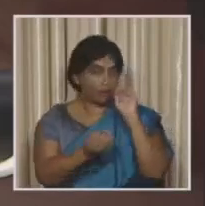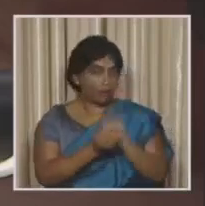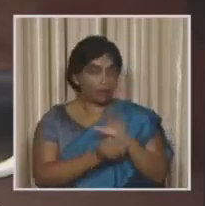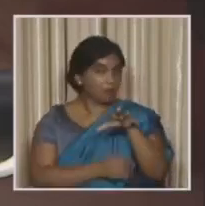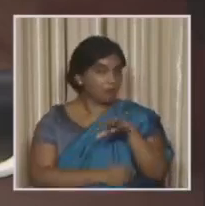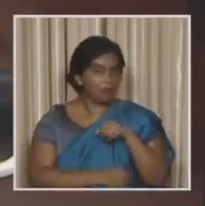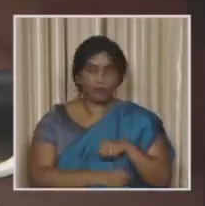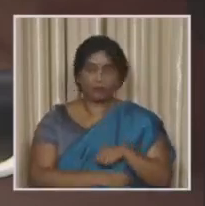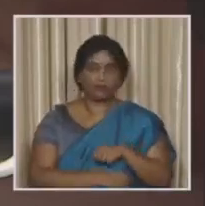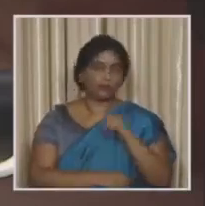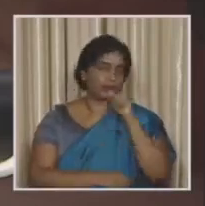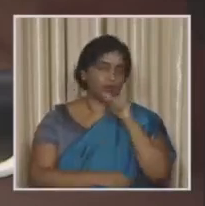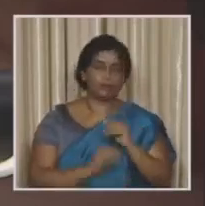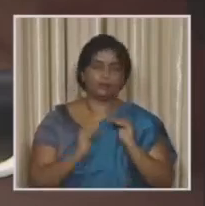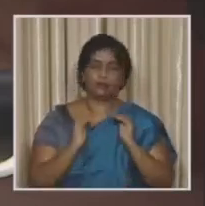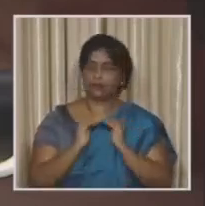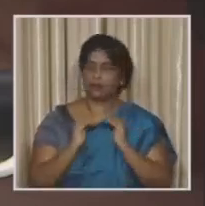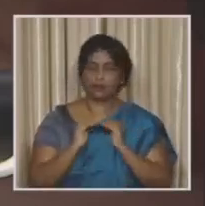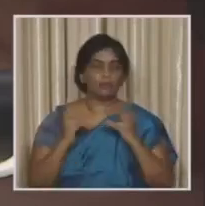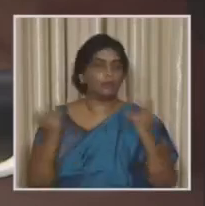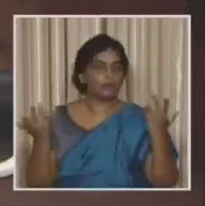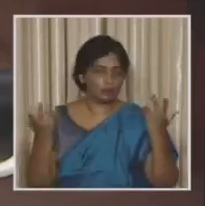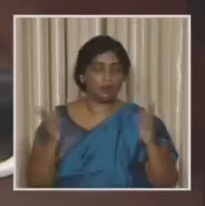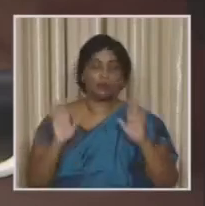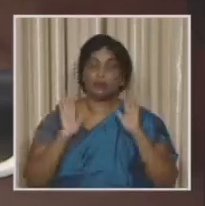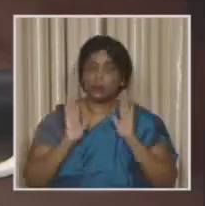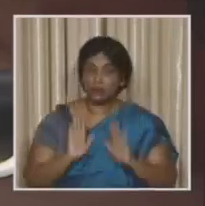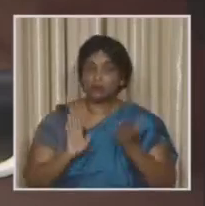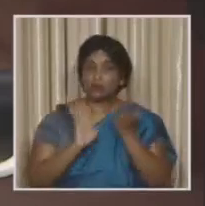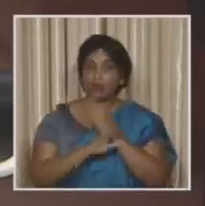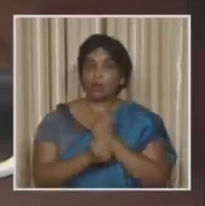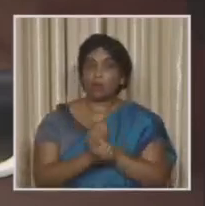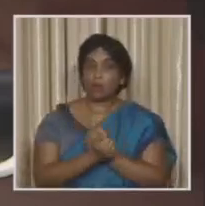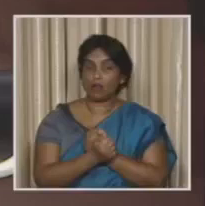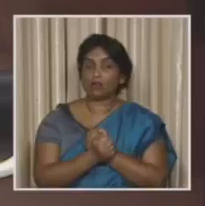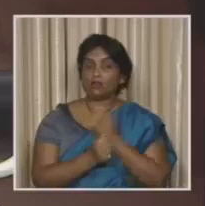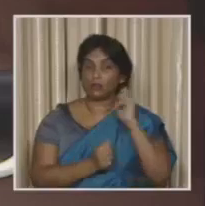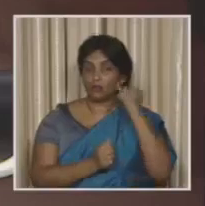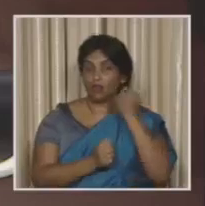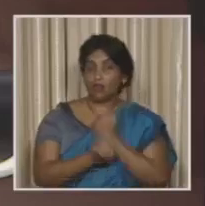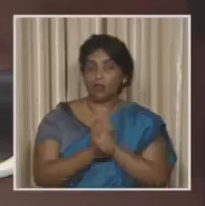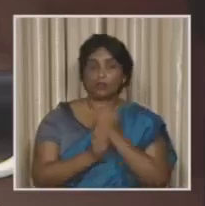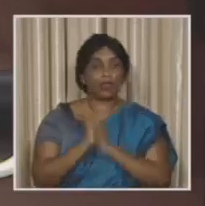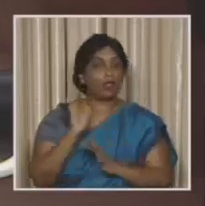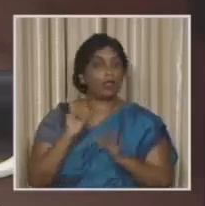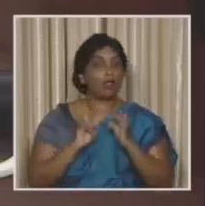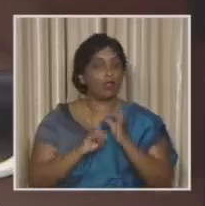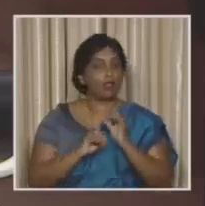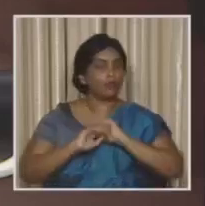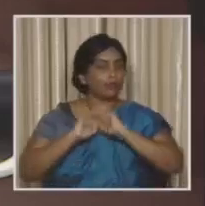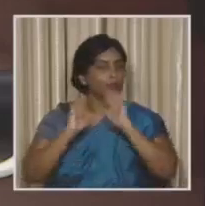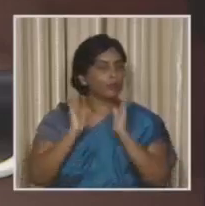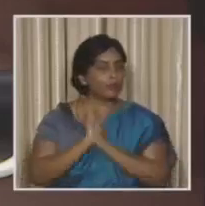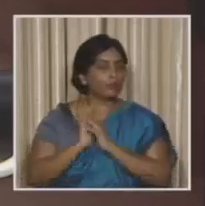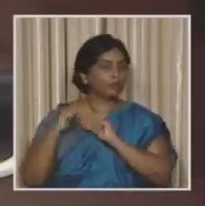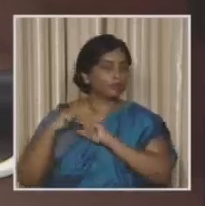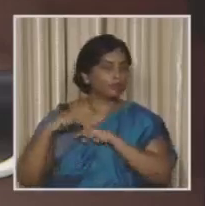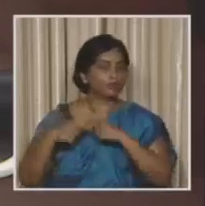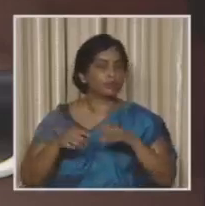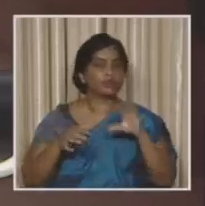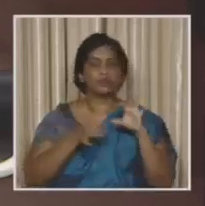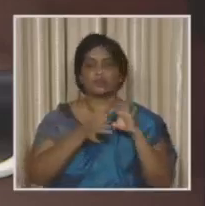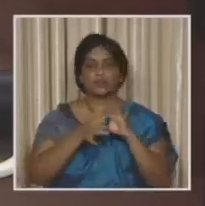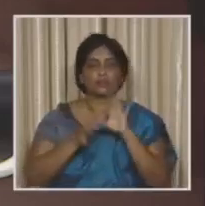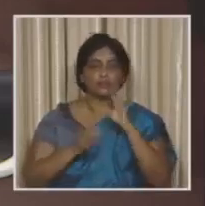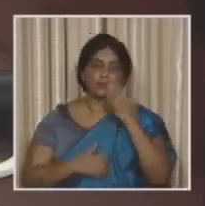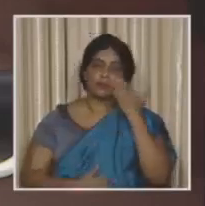ma. Kesi sihat ma yukti sahagatane. Namut hitapu polis pati, hitapu polis samat tevara agi mulu kriya da me me ikat sambandh vi